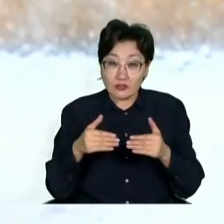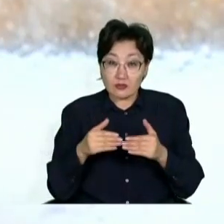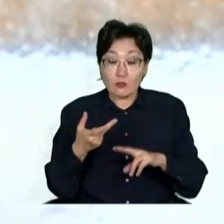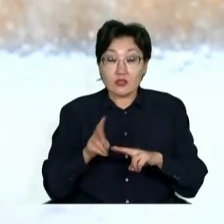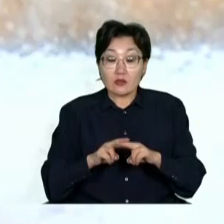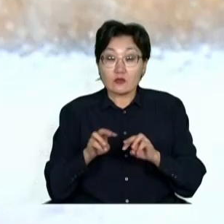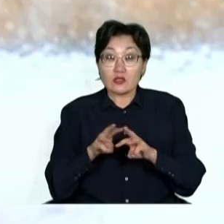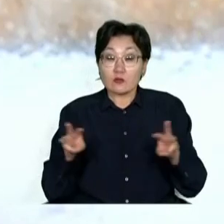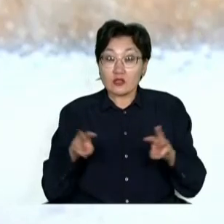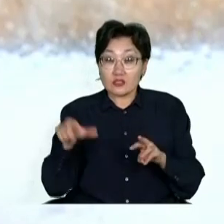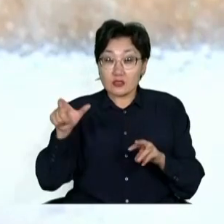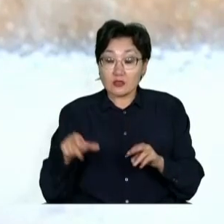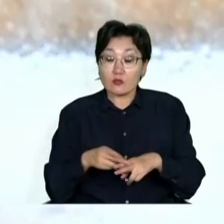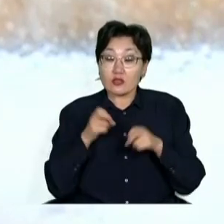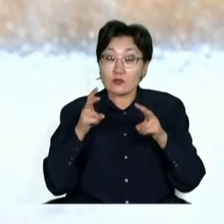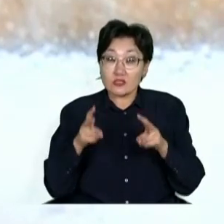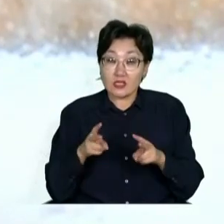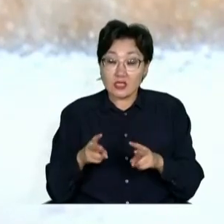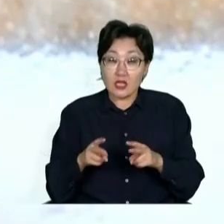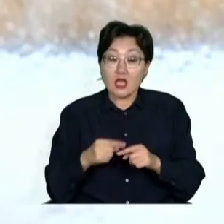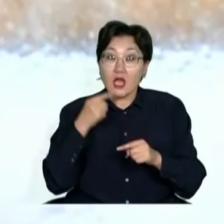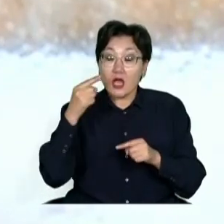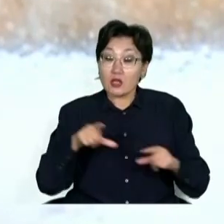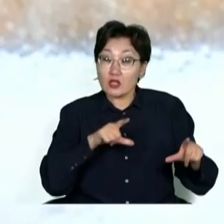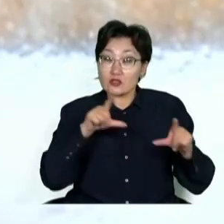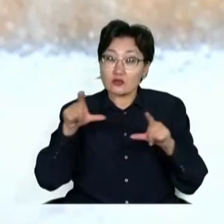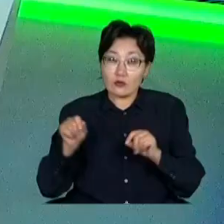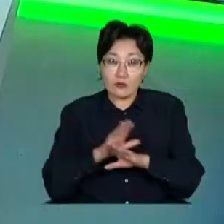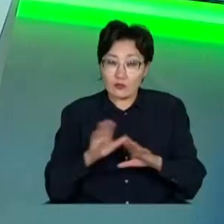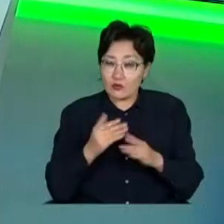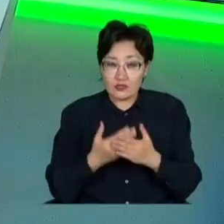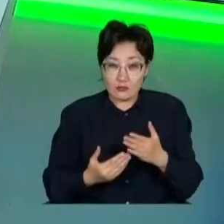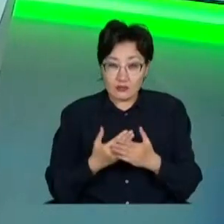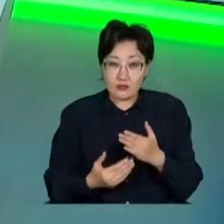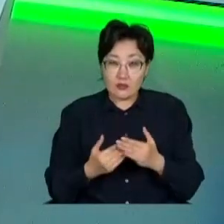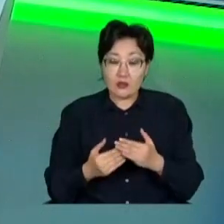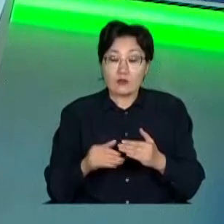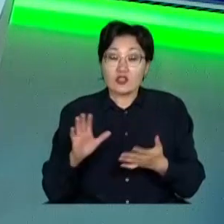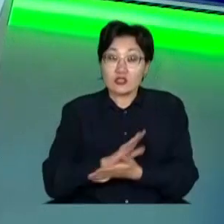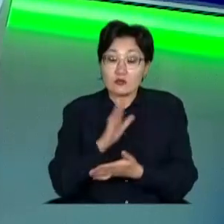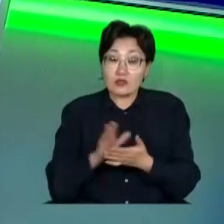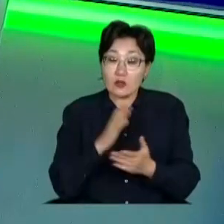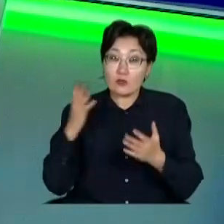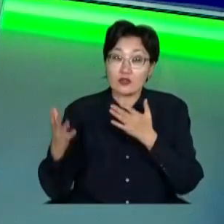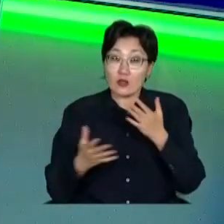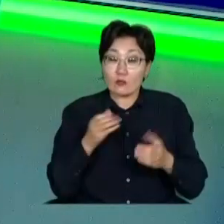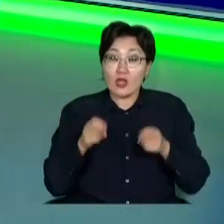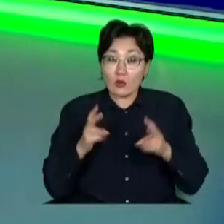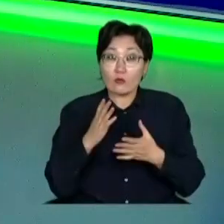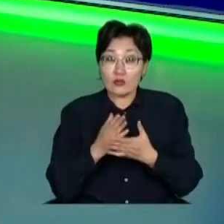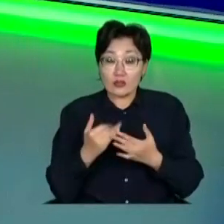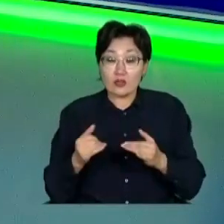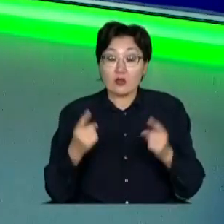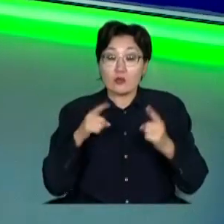Сондықтан ведомство өкілдері қауіпсіздік үшін алыс сапарға шықпауға кеңес берді. Көктайғақ пен боран қаупы сейілмеген, дәл қазір